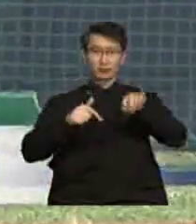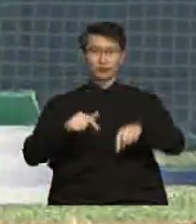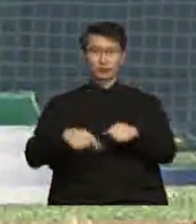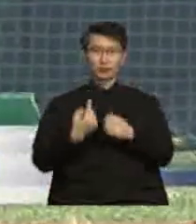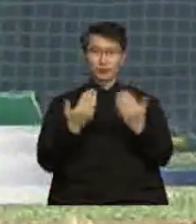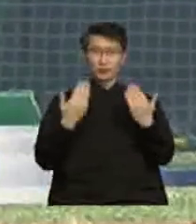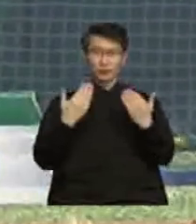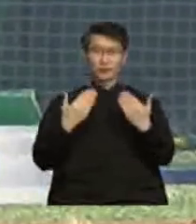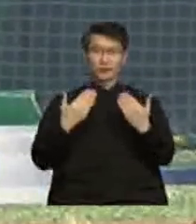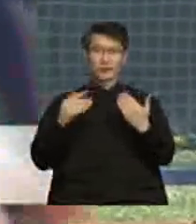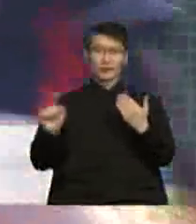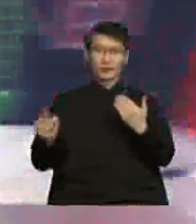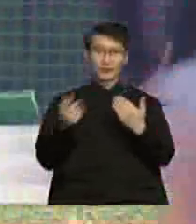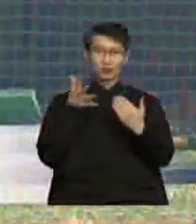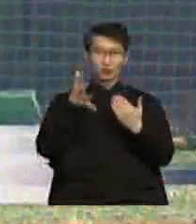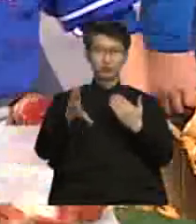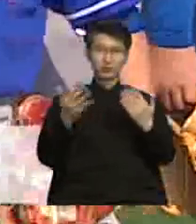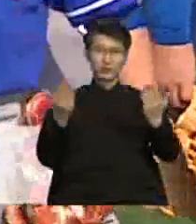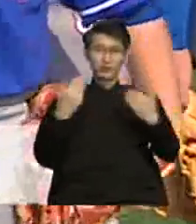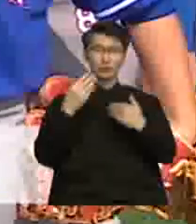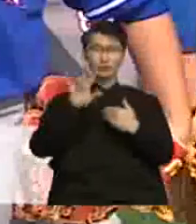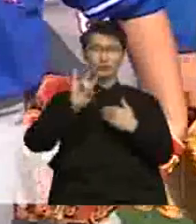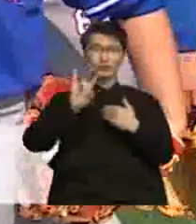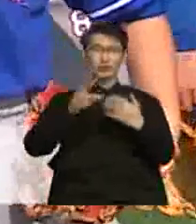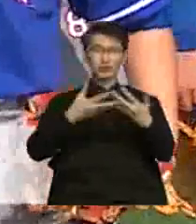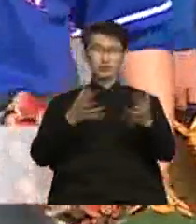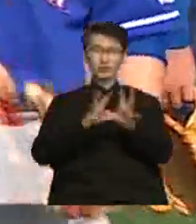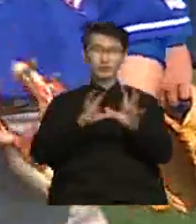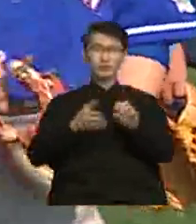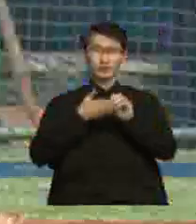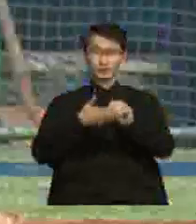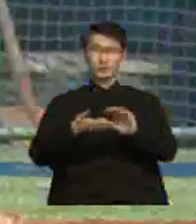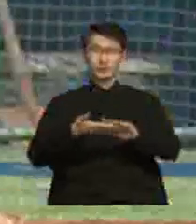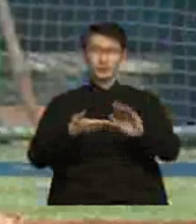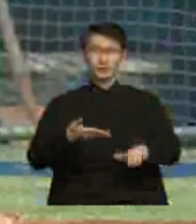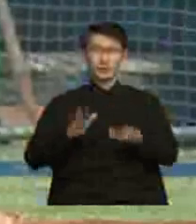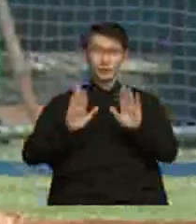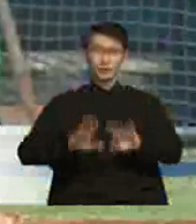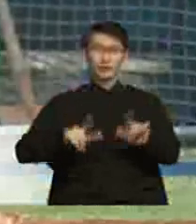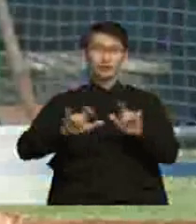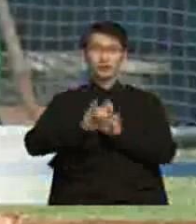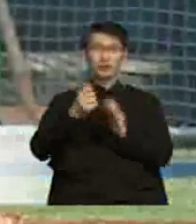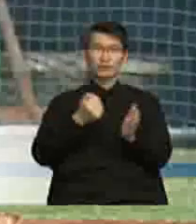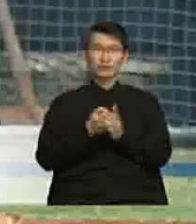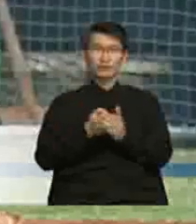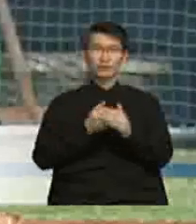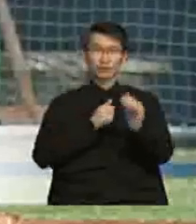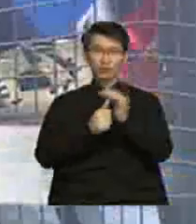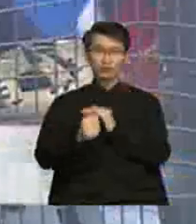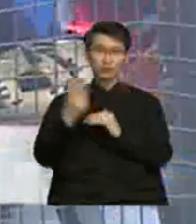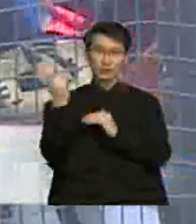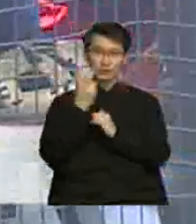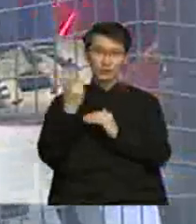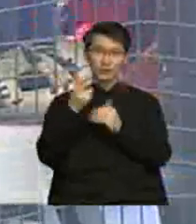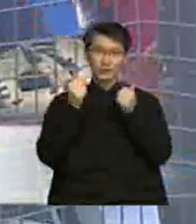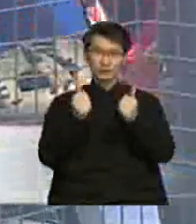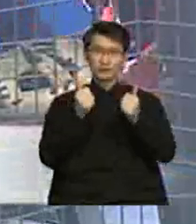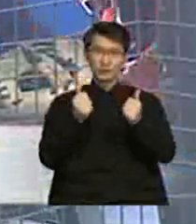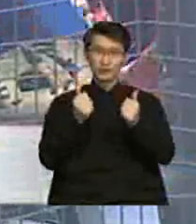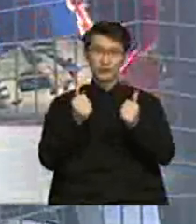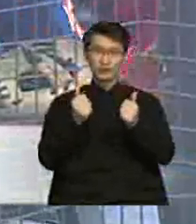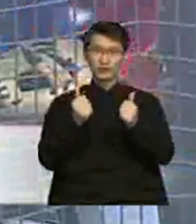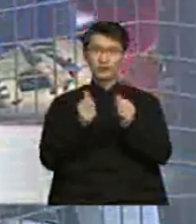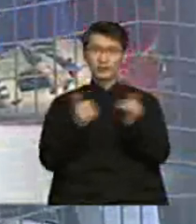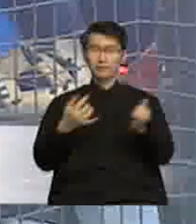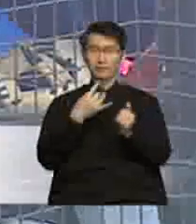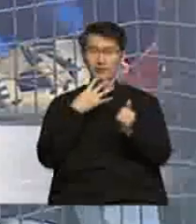등 야구 명문 초등학교 24개 팀이 출전했습니다. 올해는 코로나19의 여파로 선수와 감독, 심판 등 경기